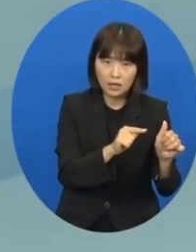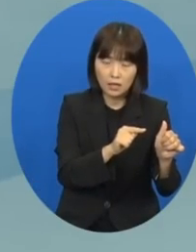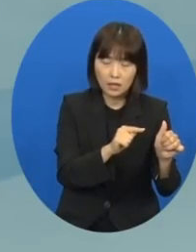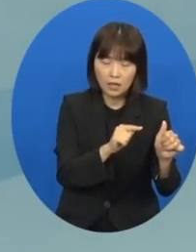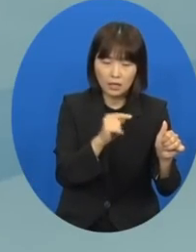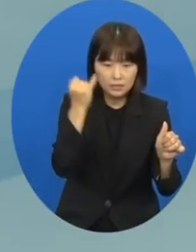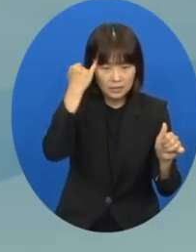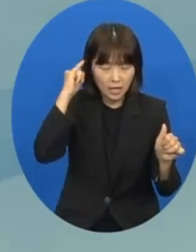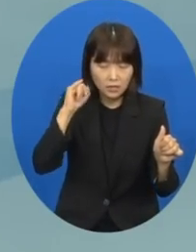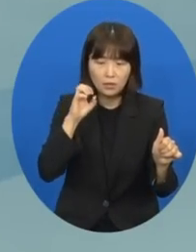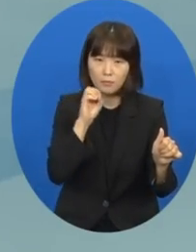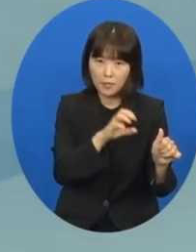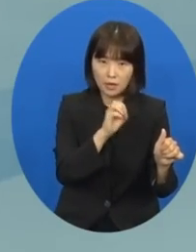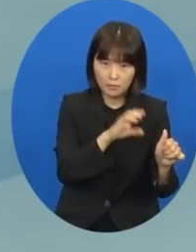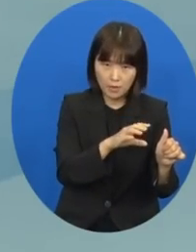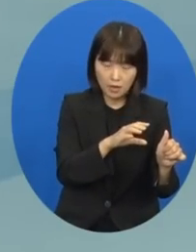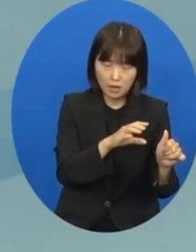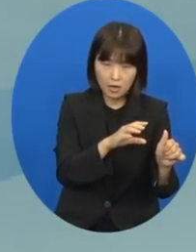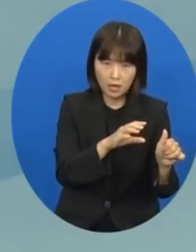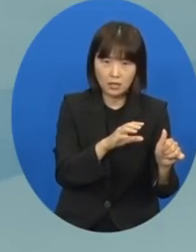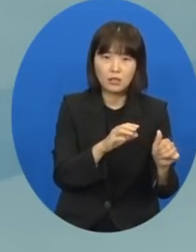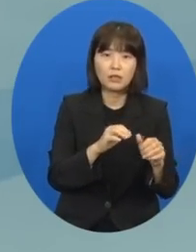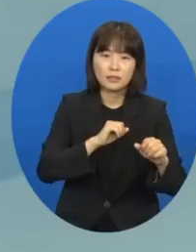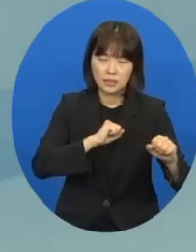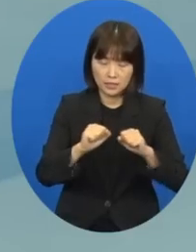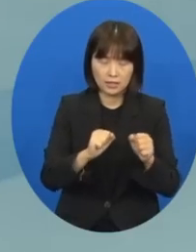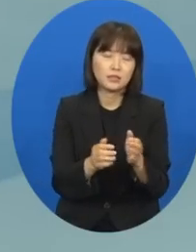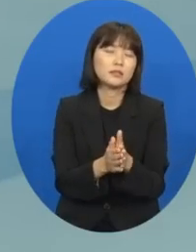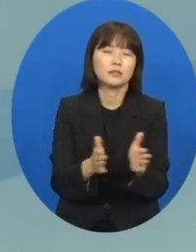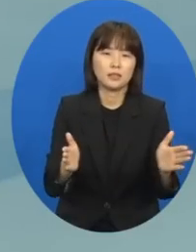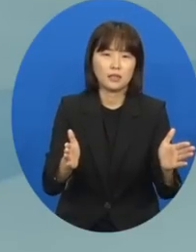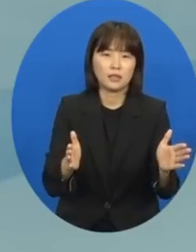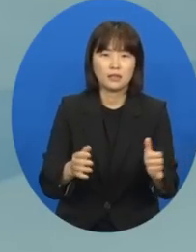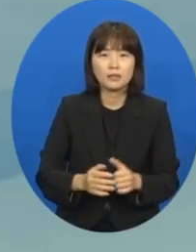말을 함으로써 실행이 옮깁니다. 모든 것의 이 시작은